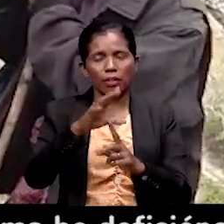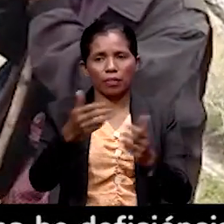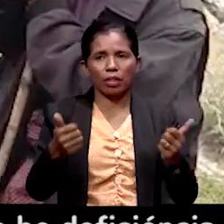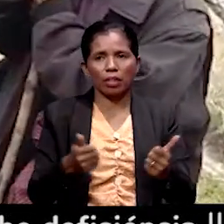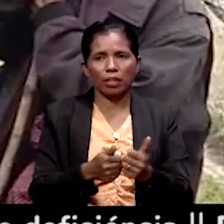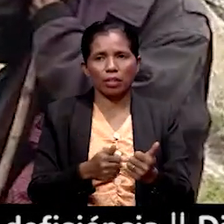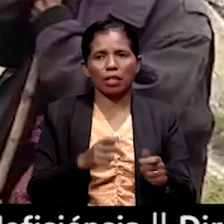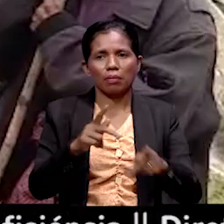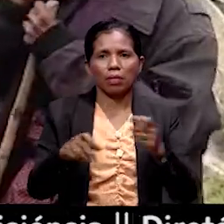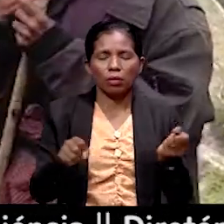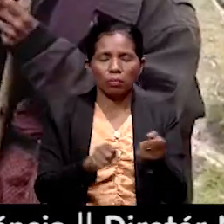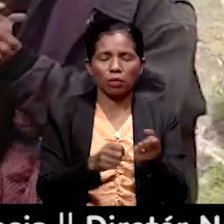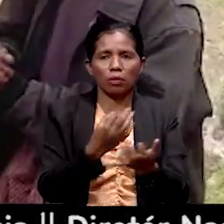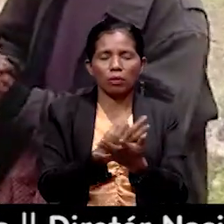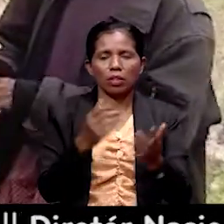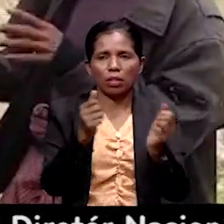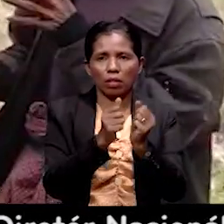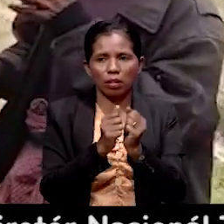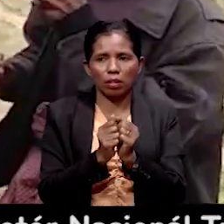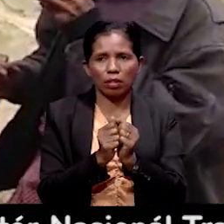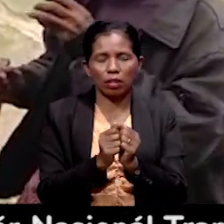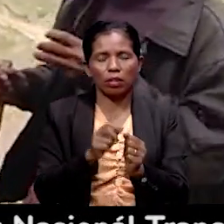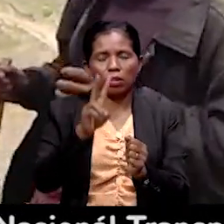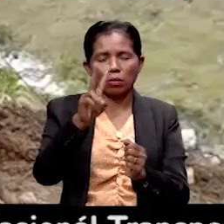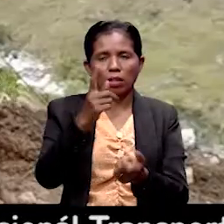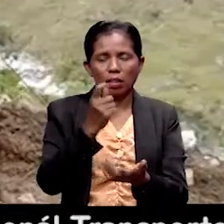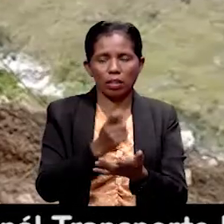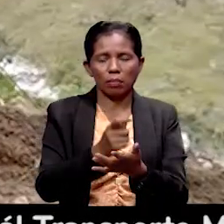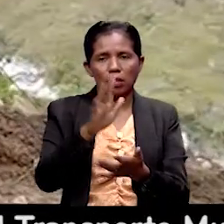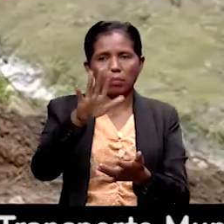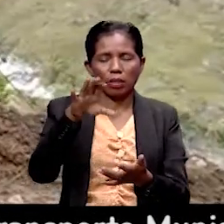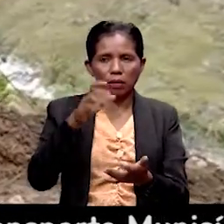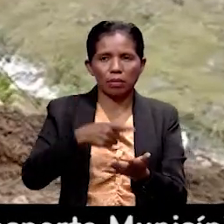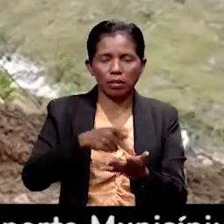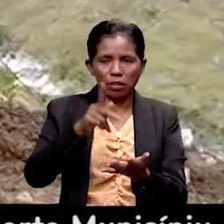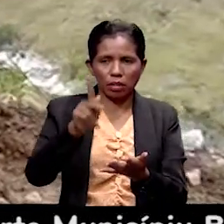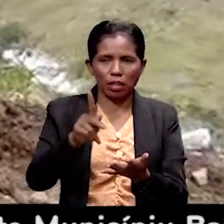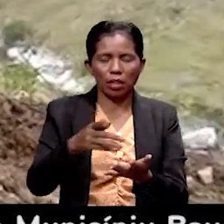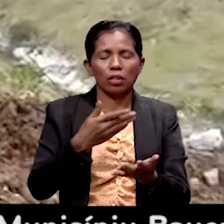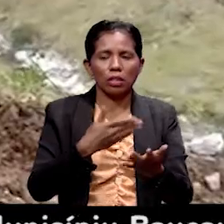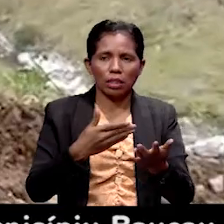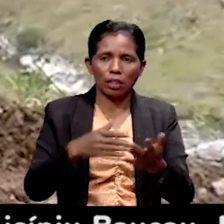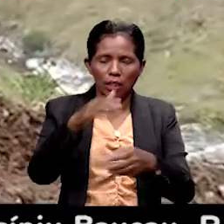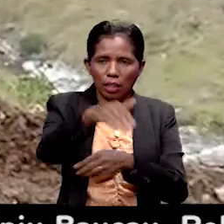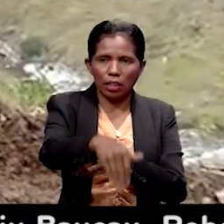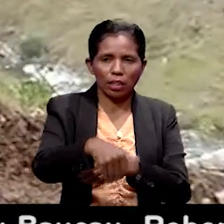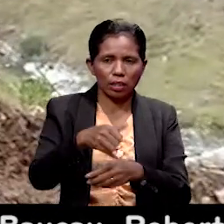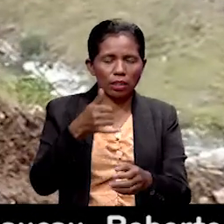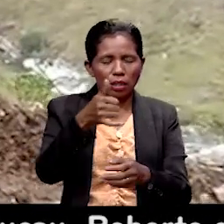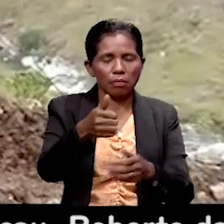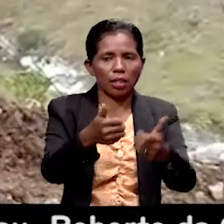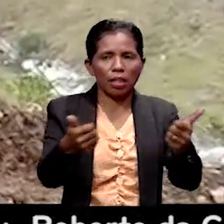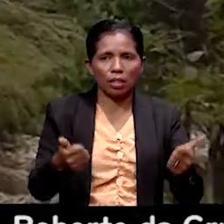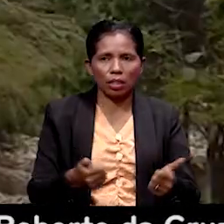komunidade kontribuiona osan hamutuk dolares rihun 205 selu ekipamentu pesadu hodi ke estrada tamaba aldea refere